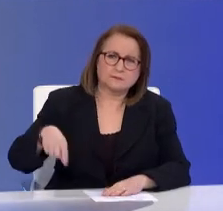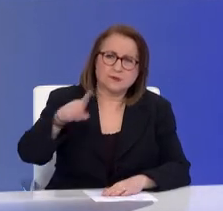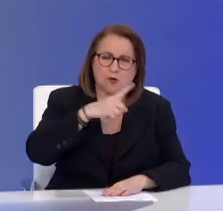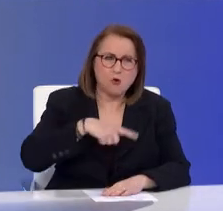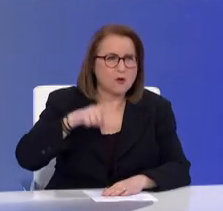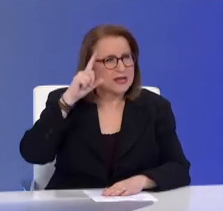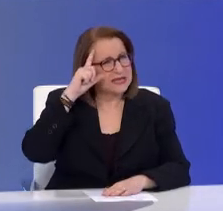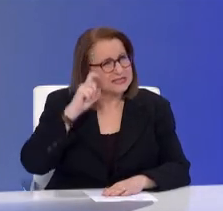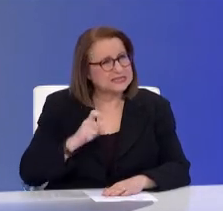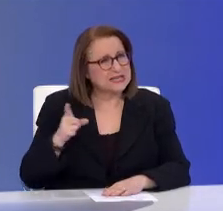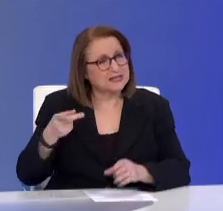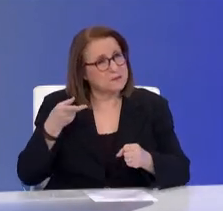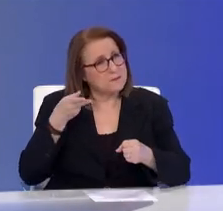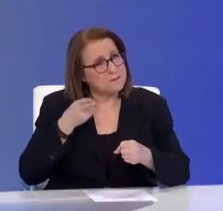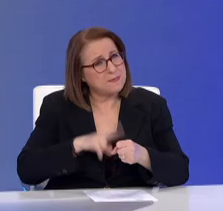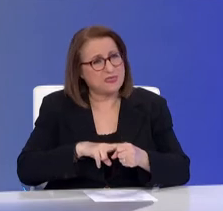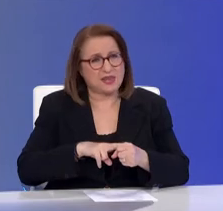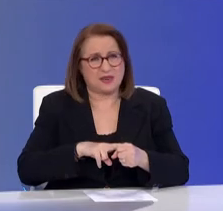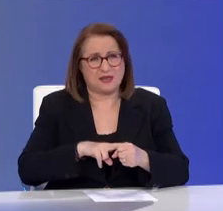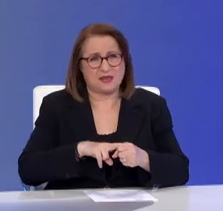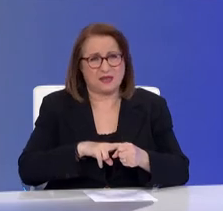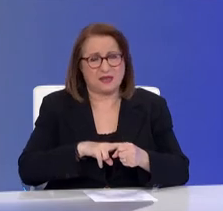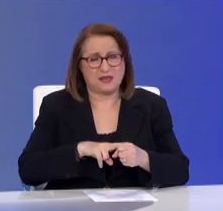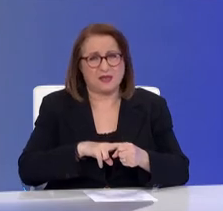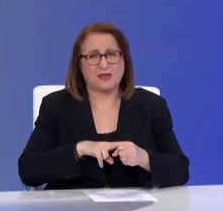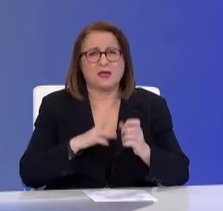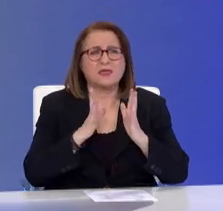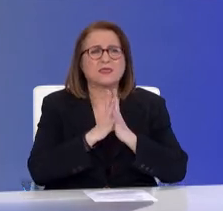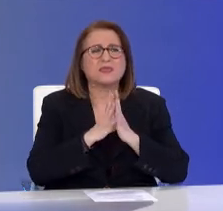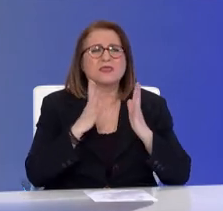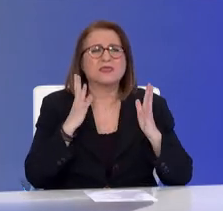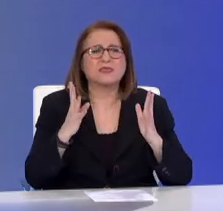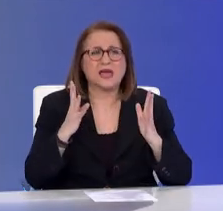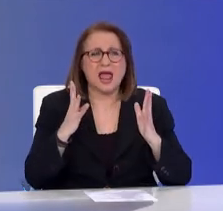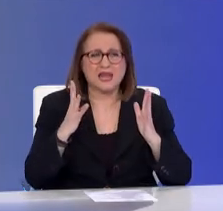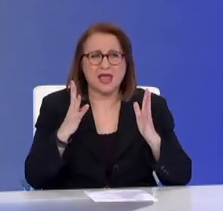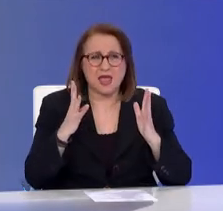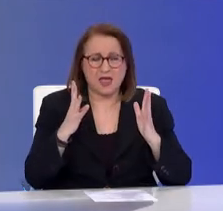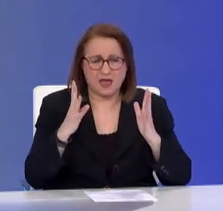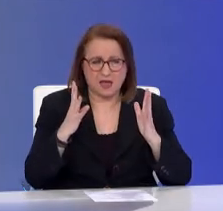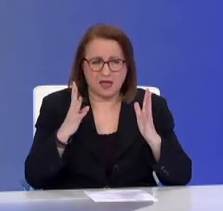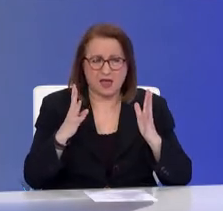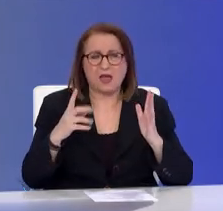όπως γνωρίζετε, πέθανε το